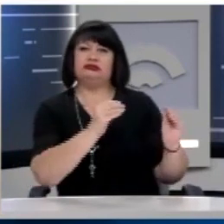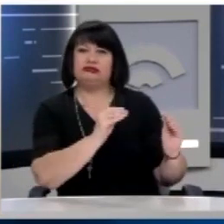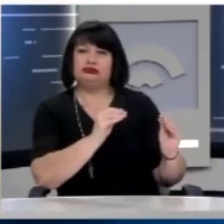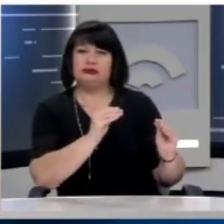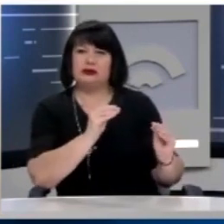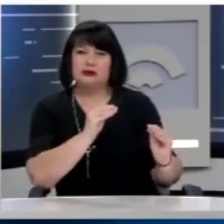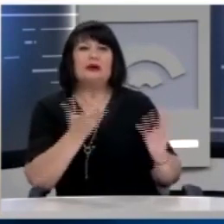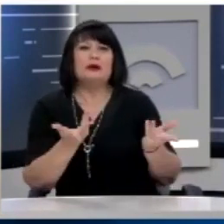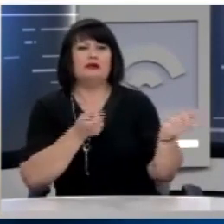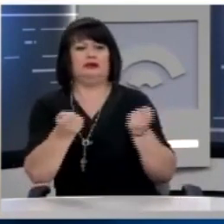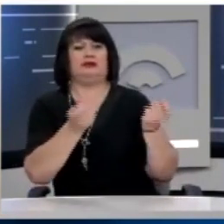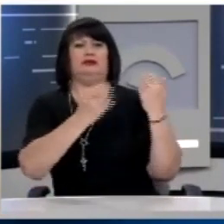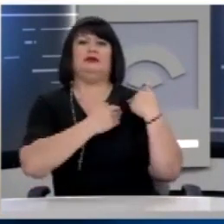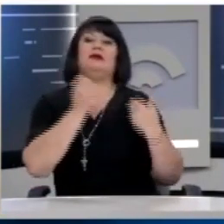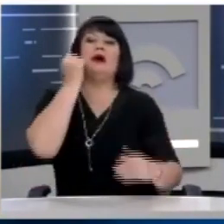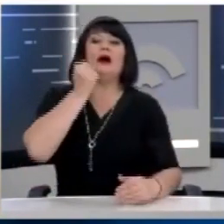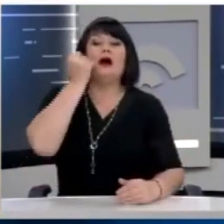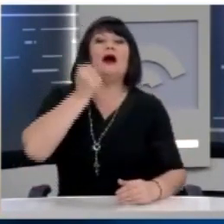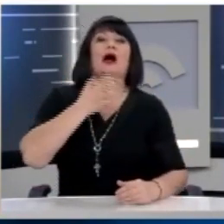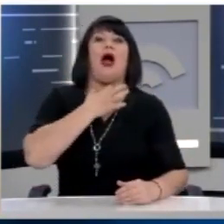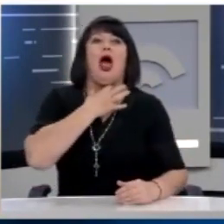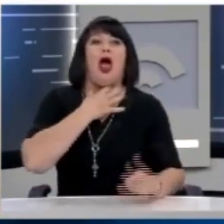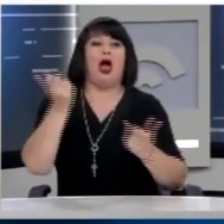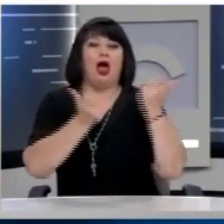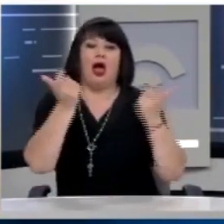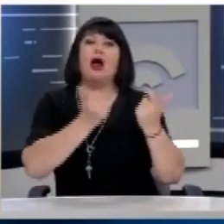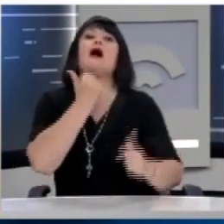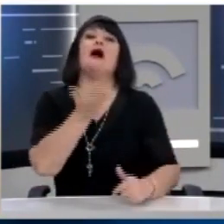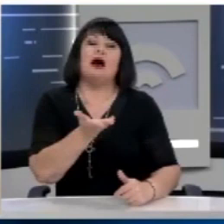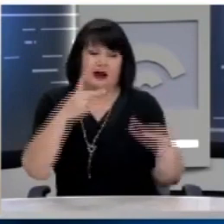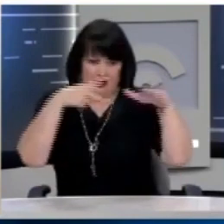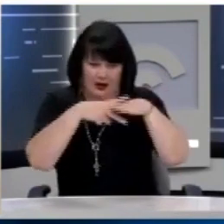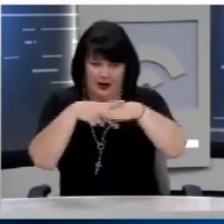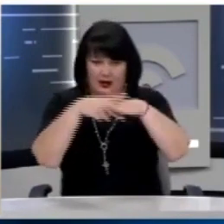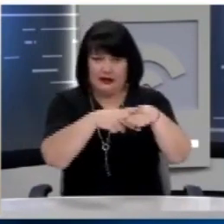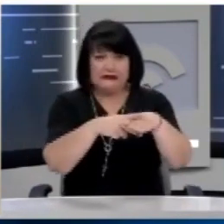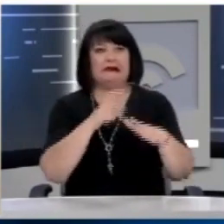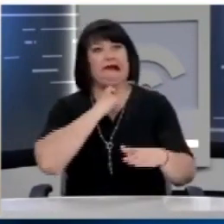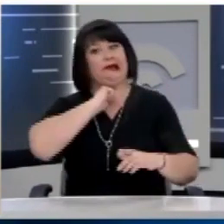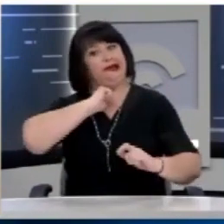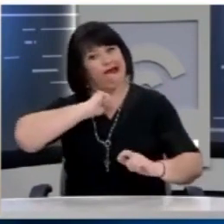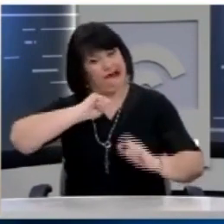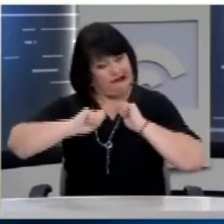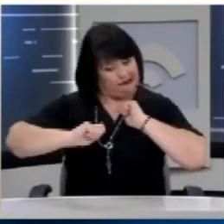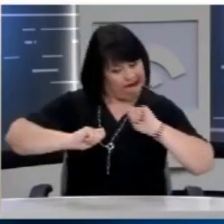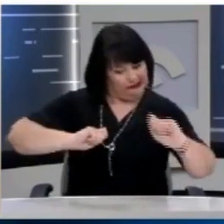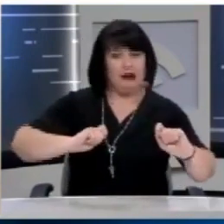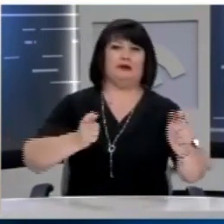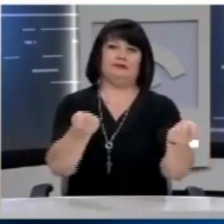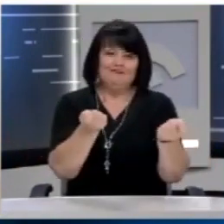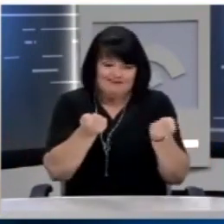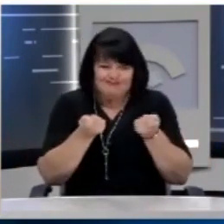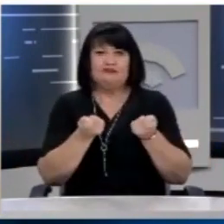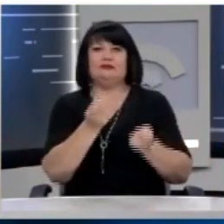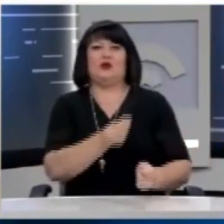των κόκκινων δανείων για τη βελτίωση της χρηματοοικονομικής κατάστασης των τραπεζών, σφίγγοντας ακόμη περισσότερο το βραχνά